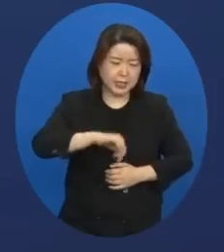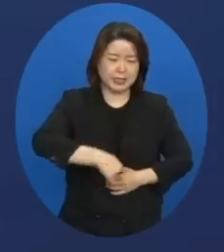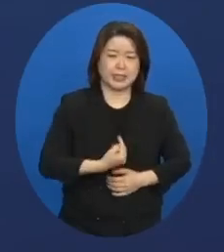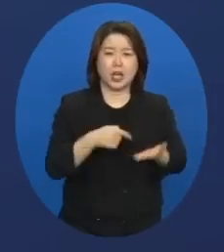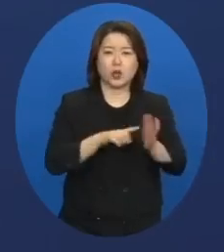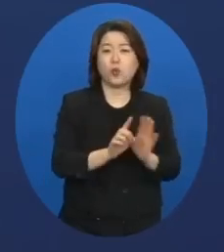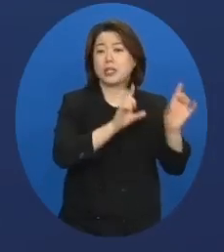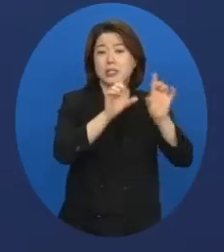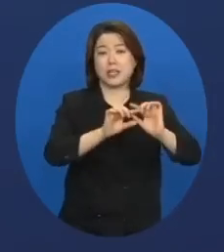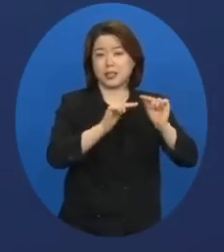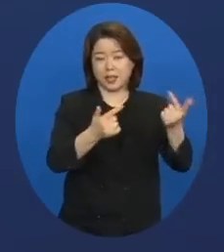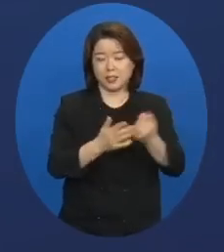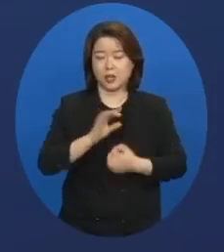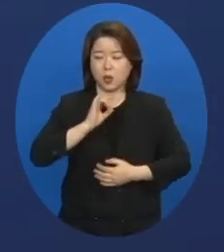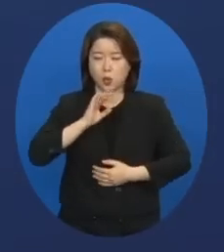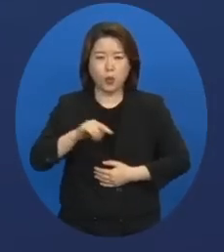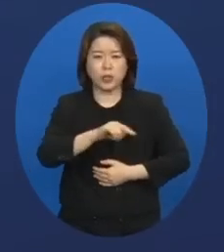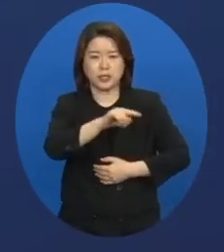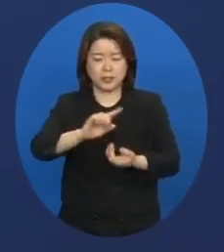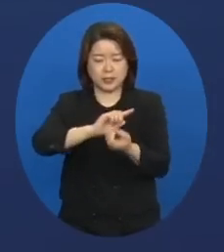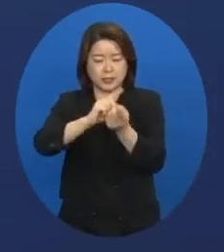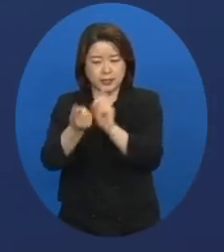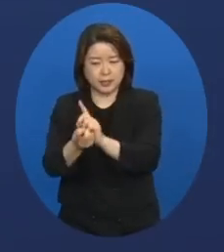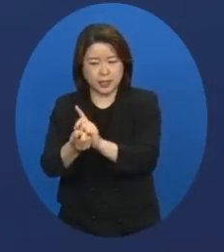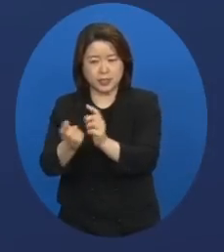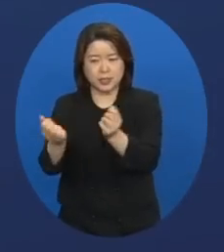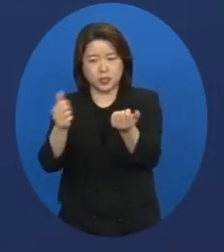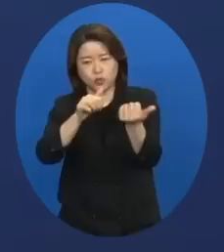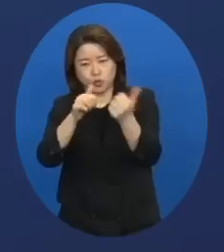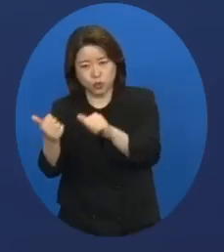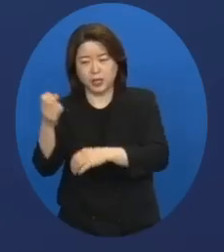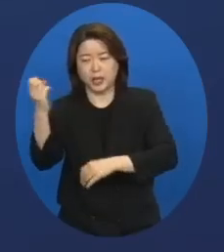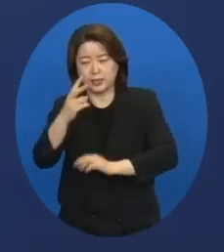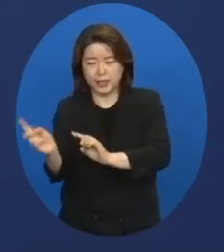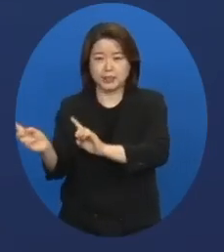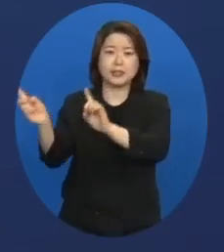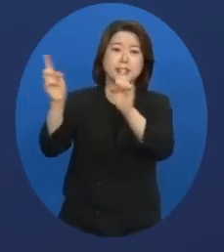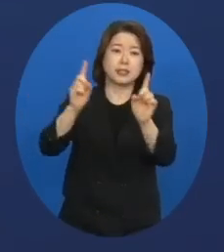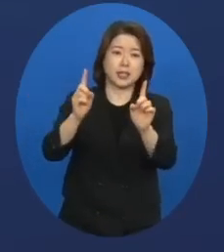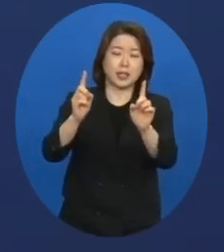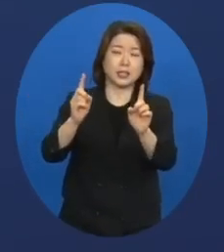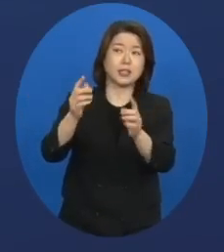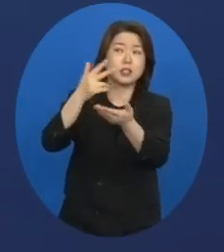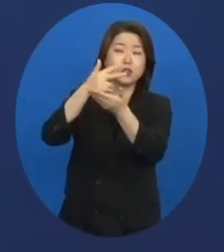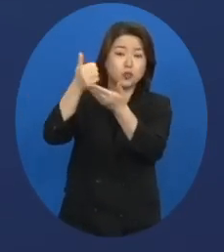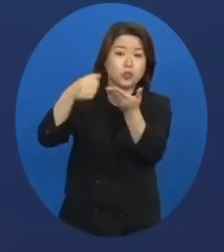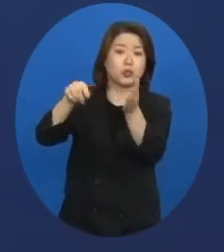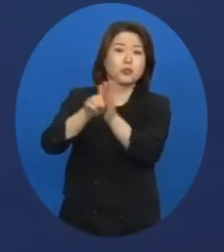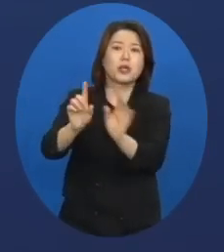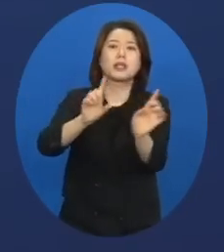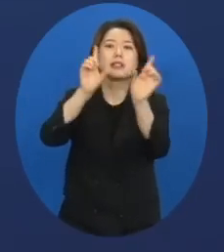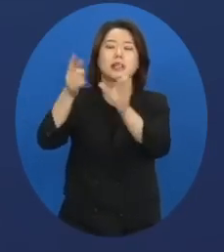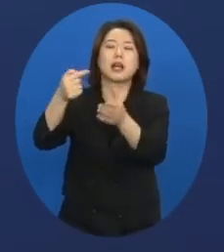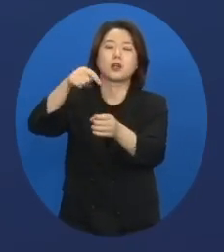않고 오직 그들을 대신하여 죽었다가 다시 살아나신 이를 위하여 살게 하려